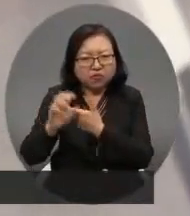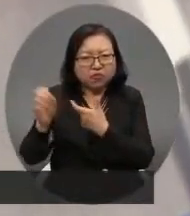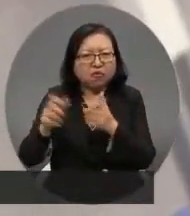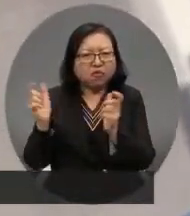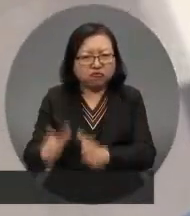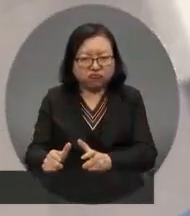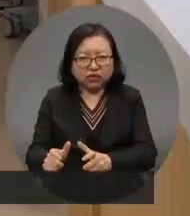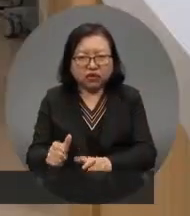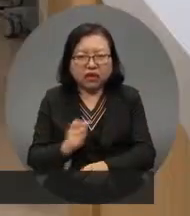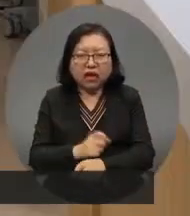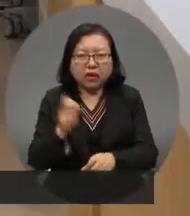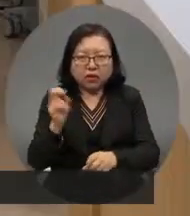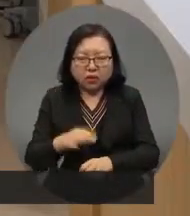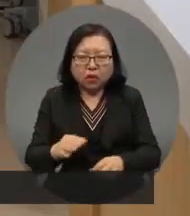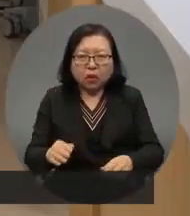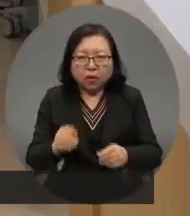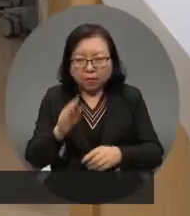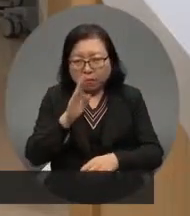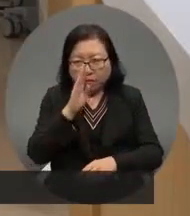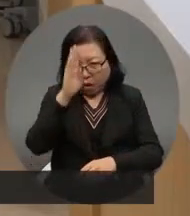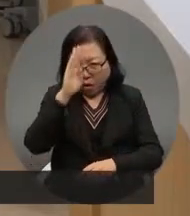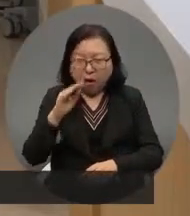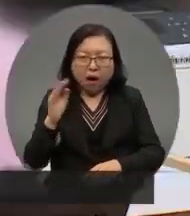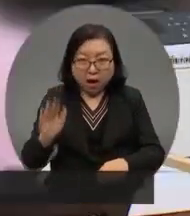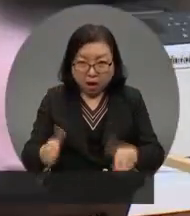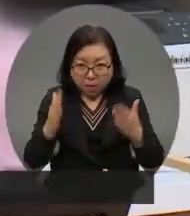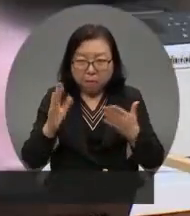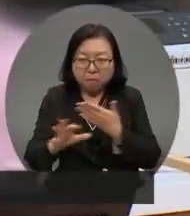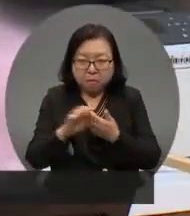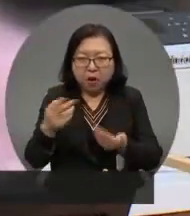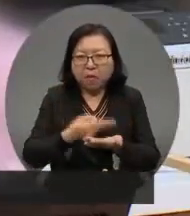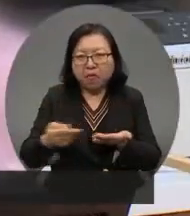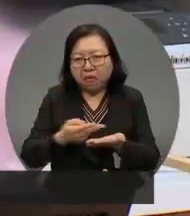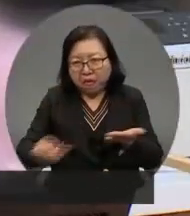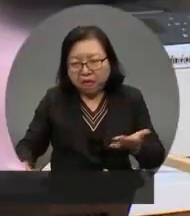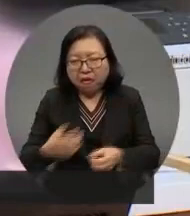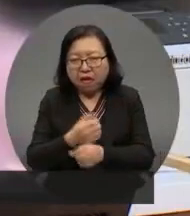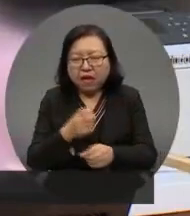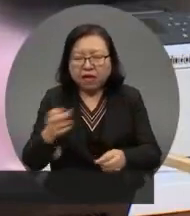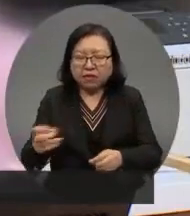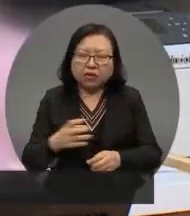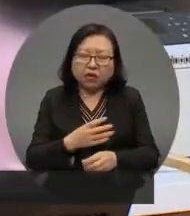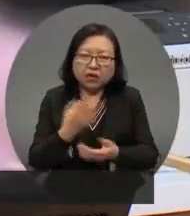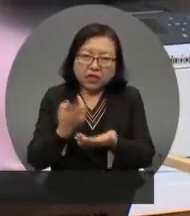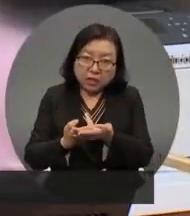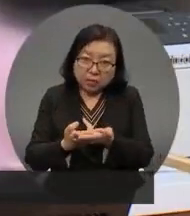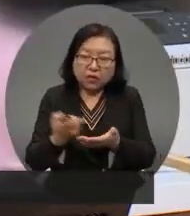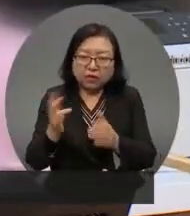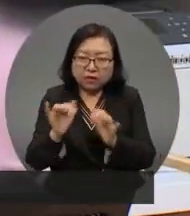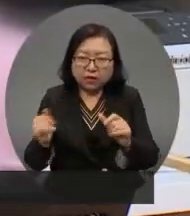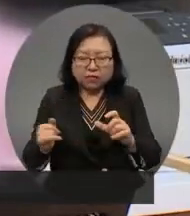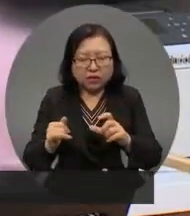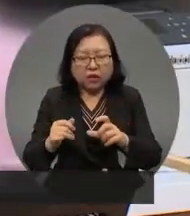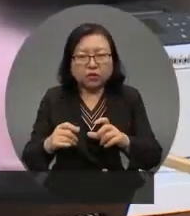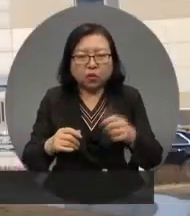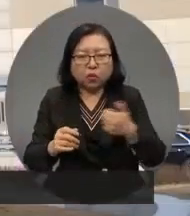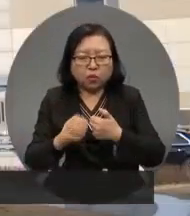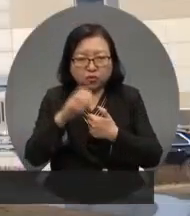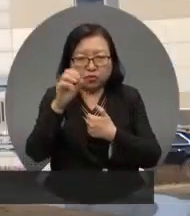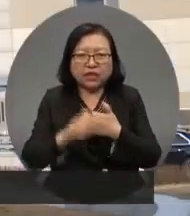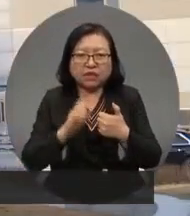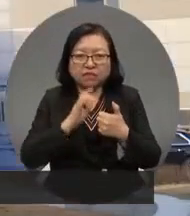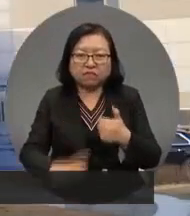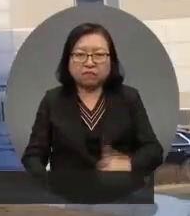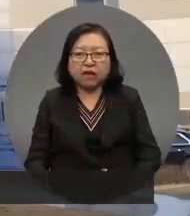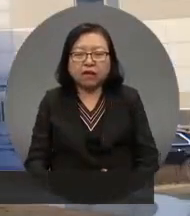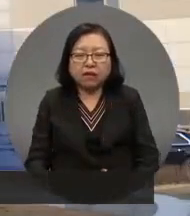환자는 퇴원시키면서 평소 80% 가까이 유지되던 병상 가동률도 50% 밑으로 뚝 떨어졌습니다. 그